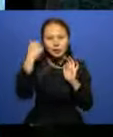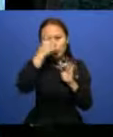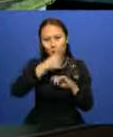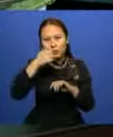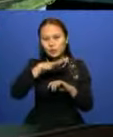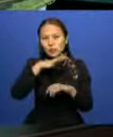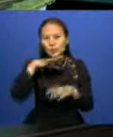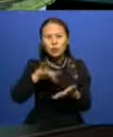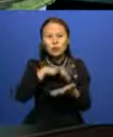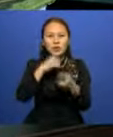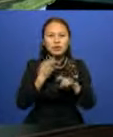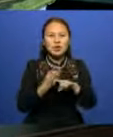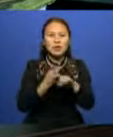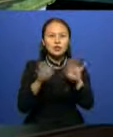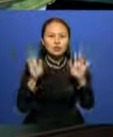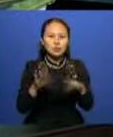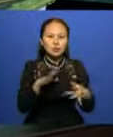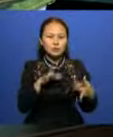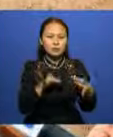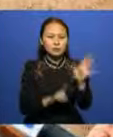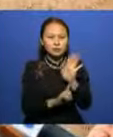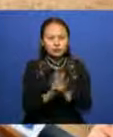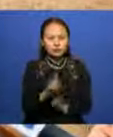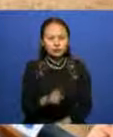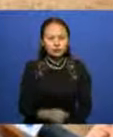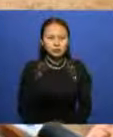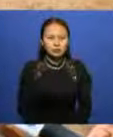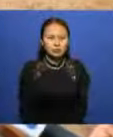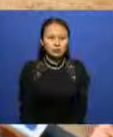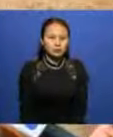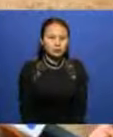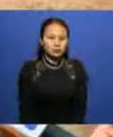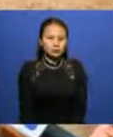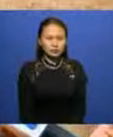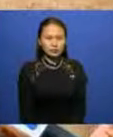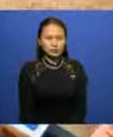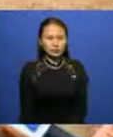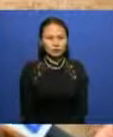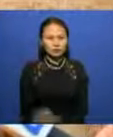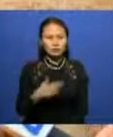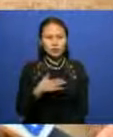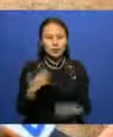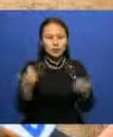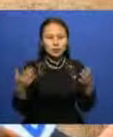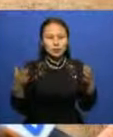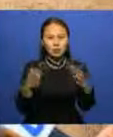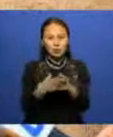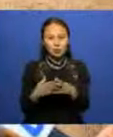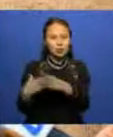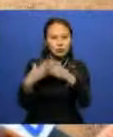көптеген қалаларын фашистерден азат етуге атсалысыпты. Біз целая дивизия Қазақстаннан алып